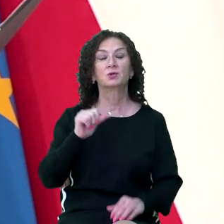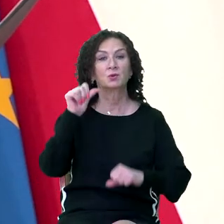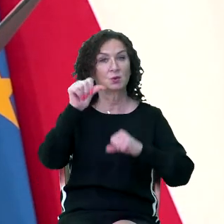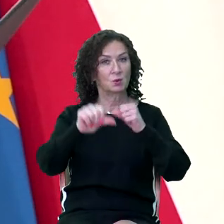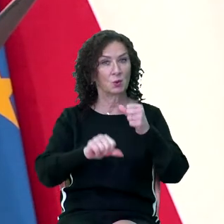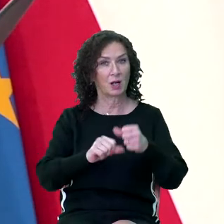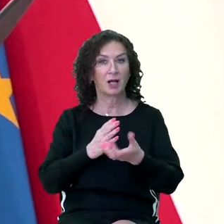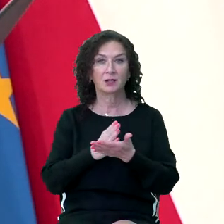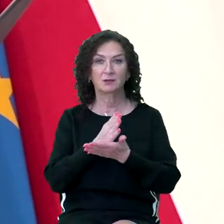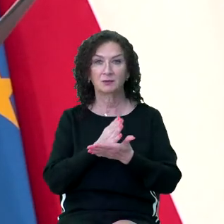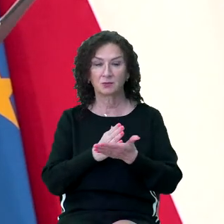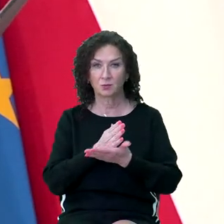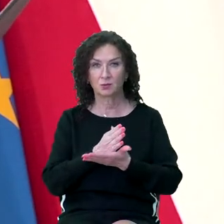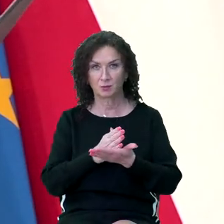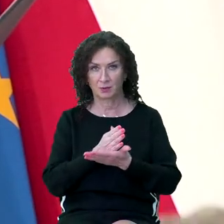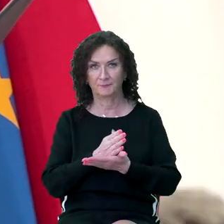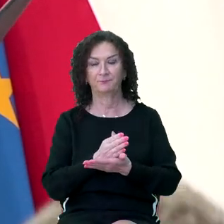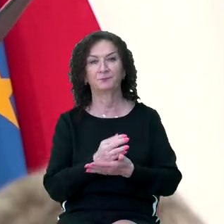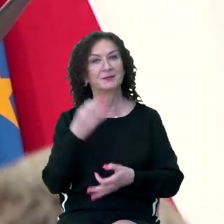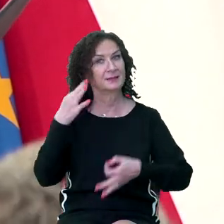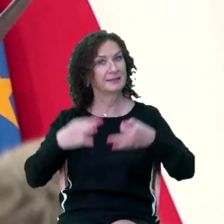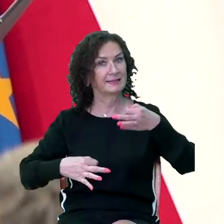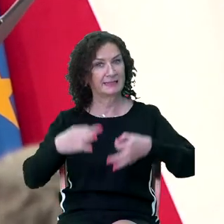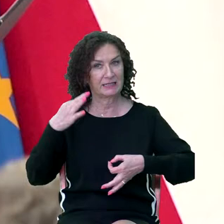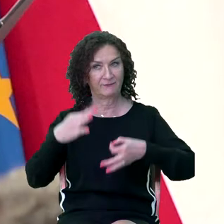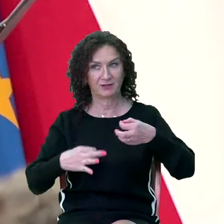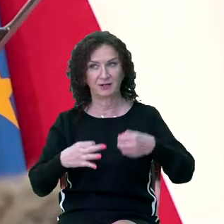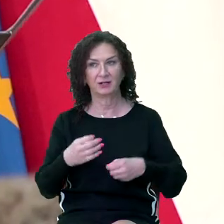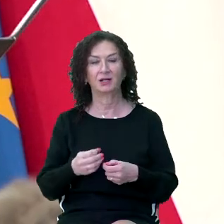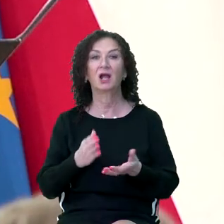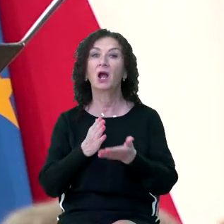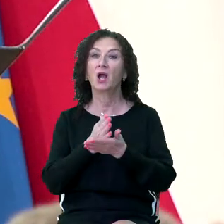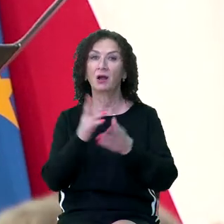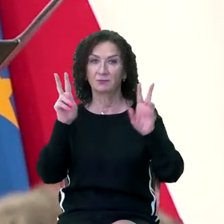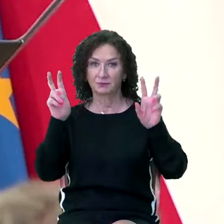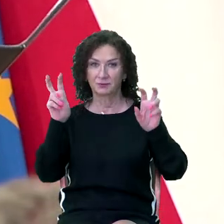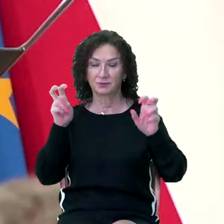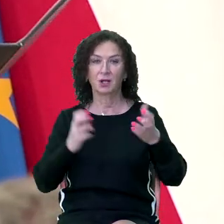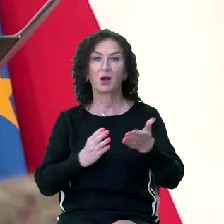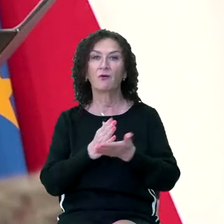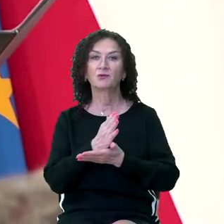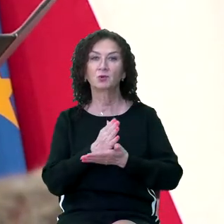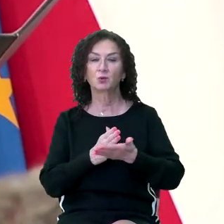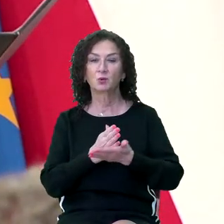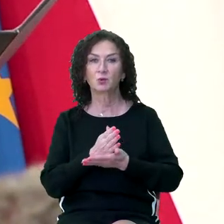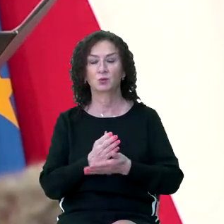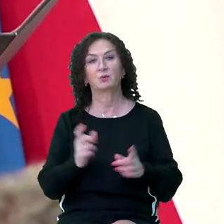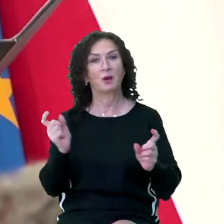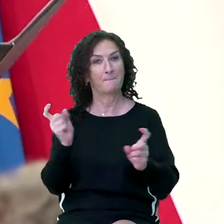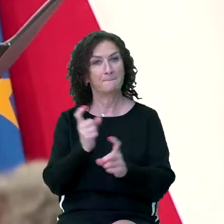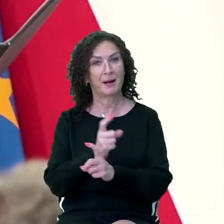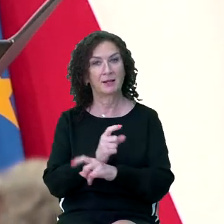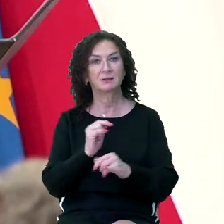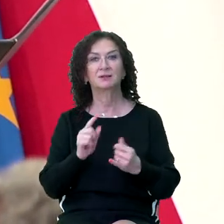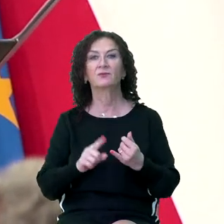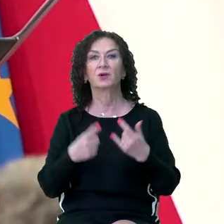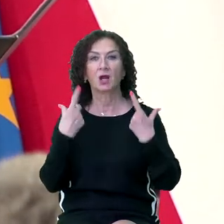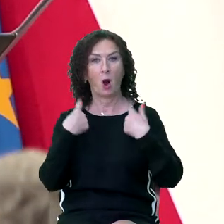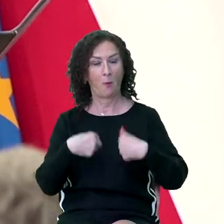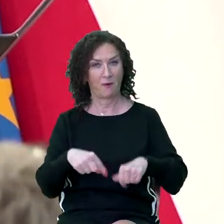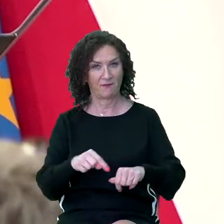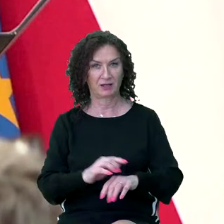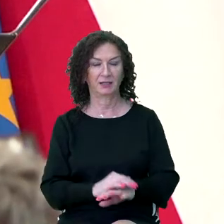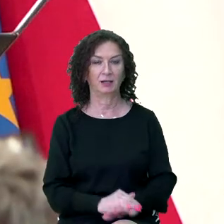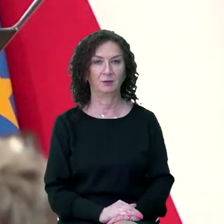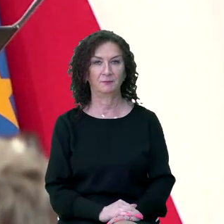i obywatelom, stulecie służby cywilnej w Polsce. Ale o albumie najlepiej opowie jego